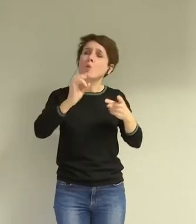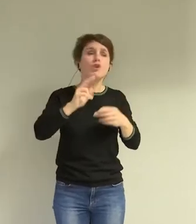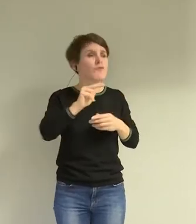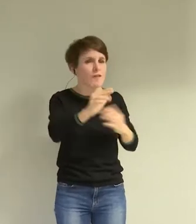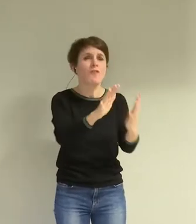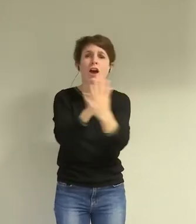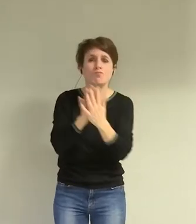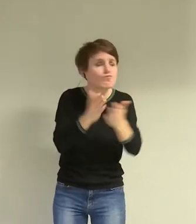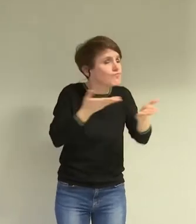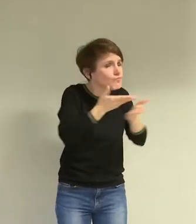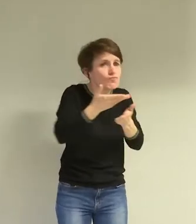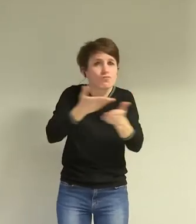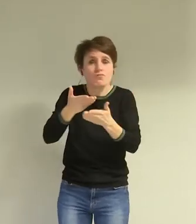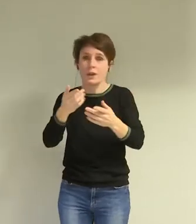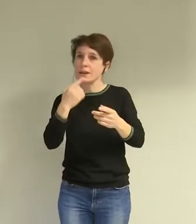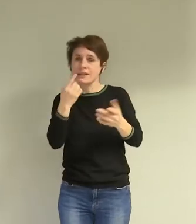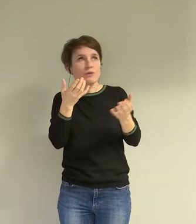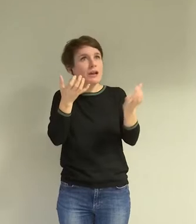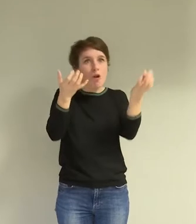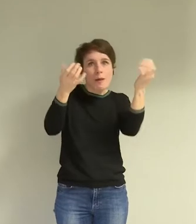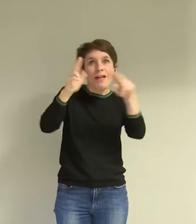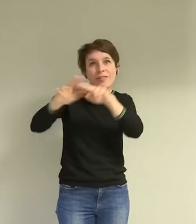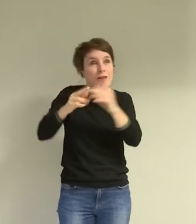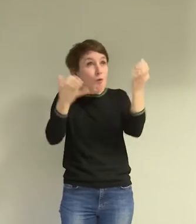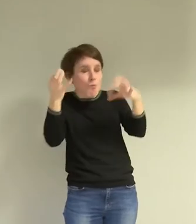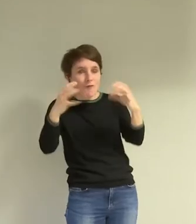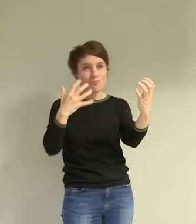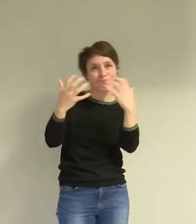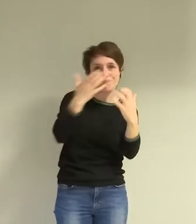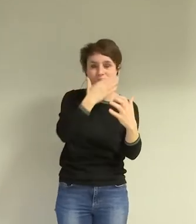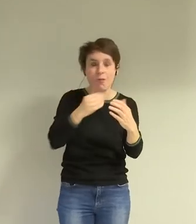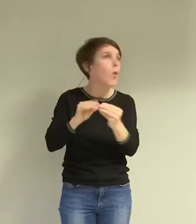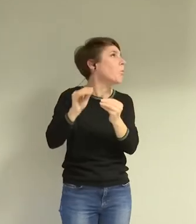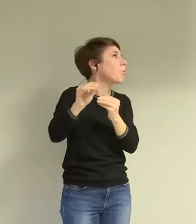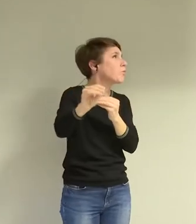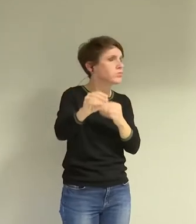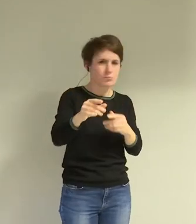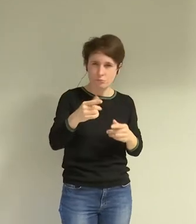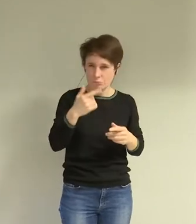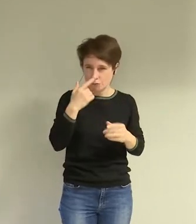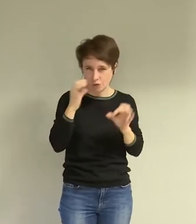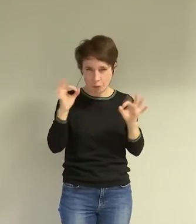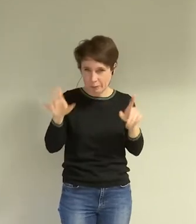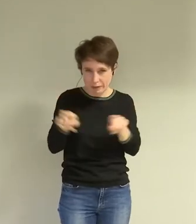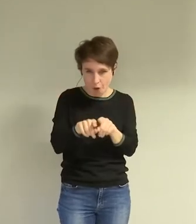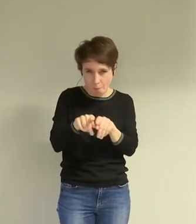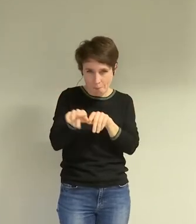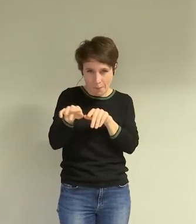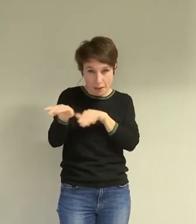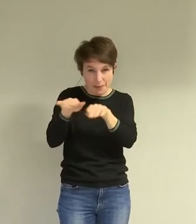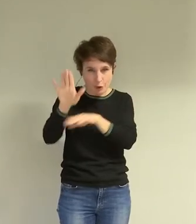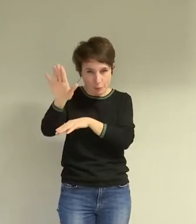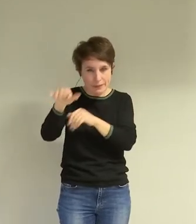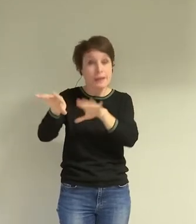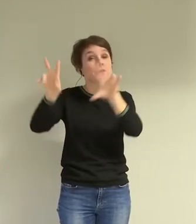vous repoussez les embellissements nécessaire à plus tard il y a comme un air de place aux enfants vous avez fait d'abord et